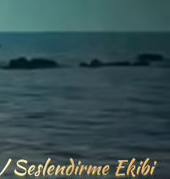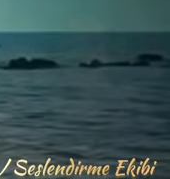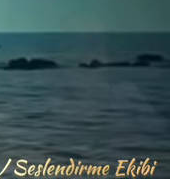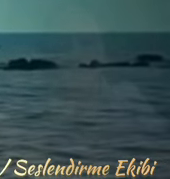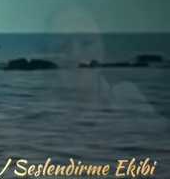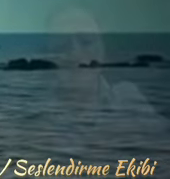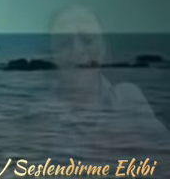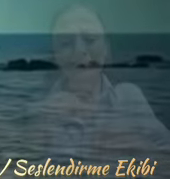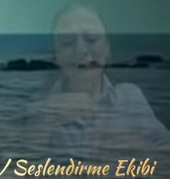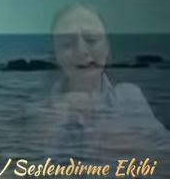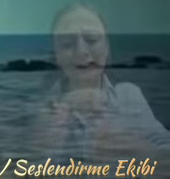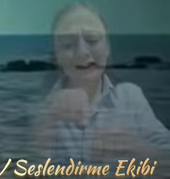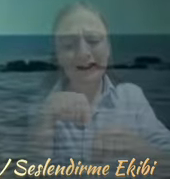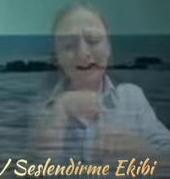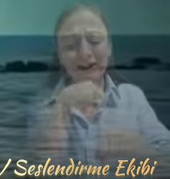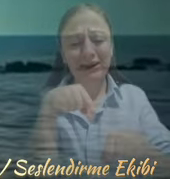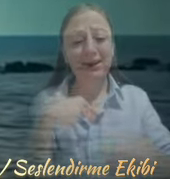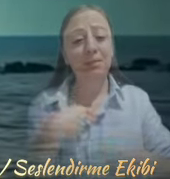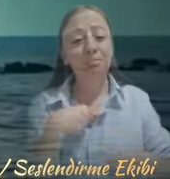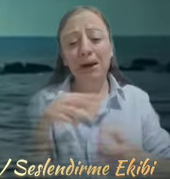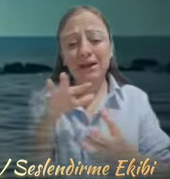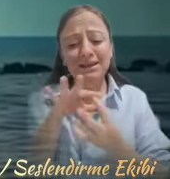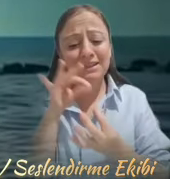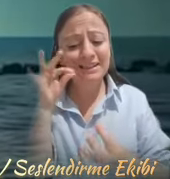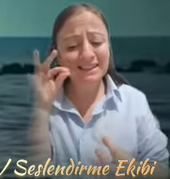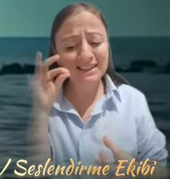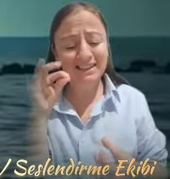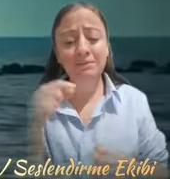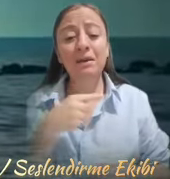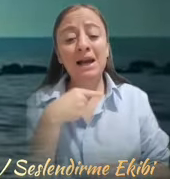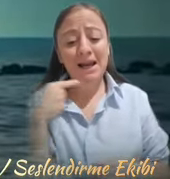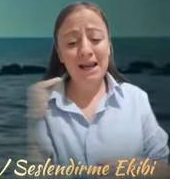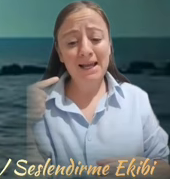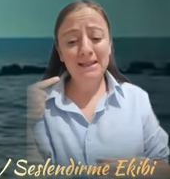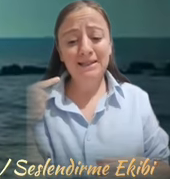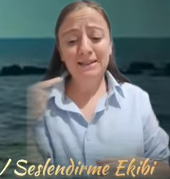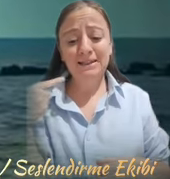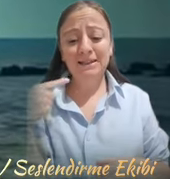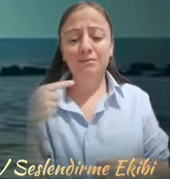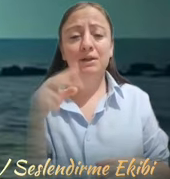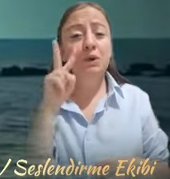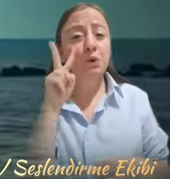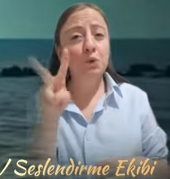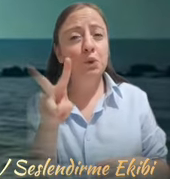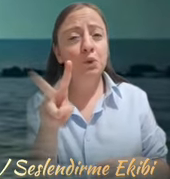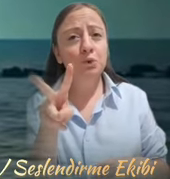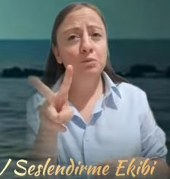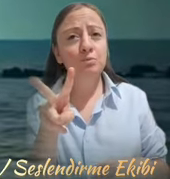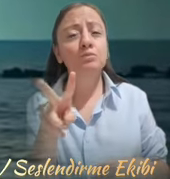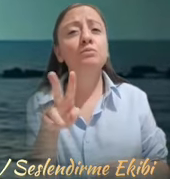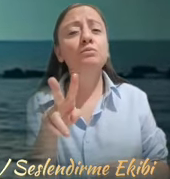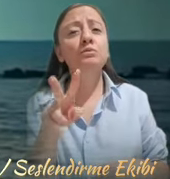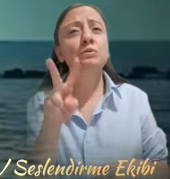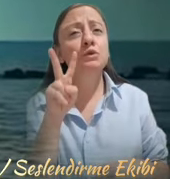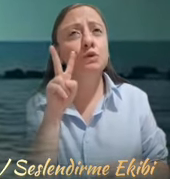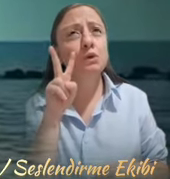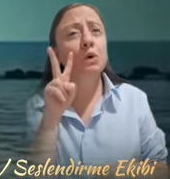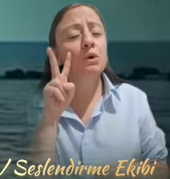Ölgün vakitlerin kurgusunda faniyim eksik yanını arayan.